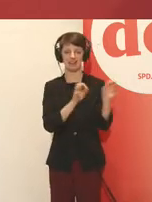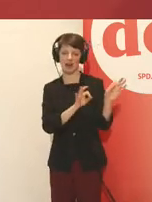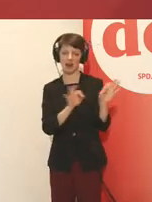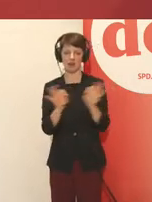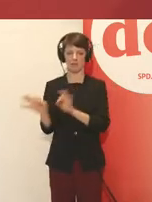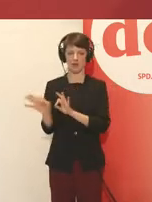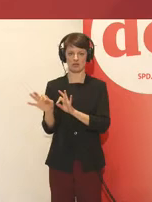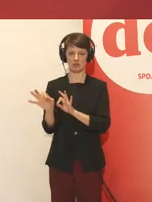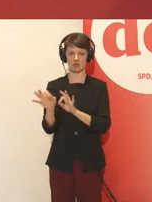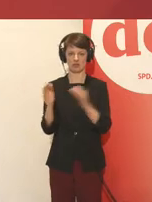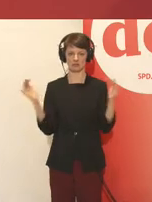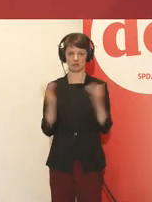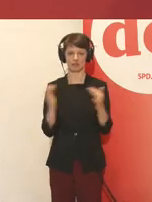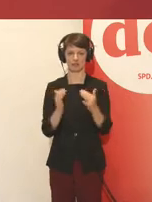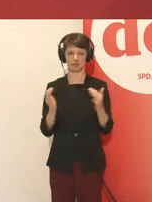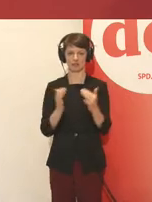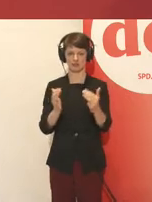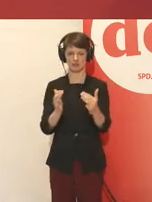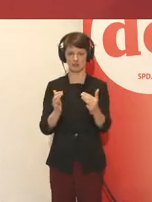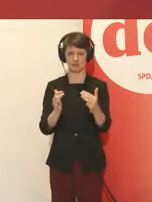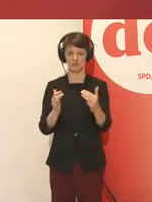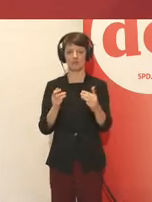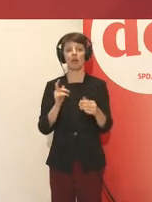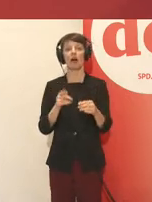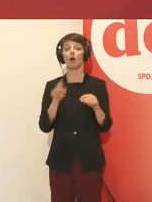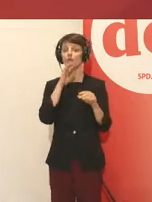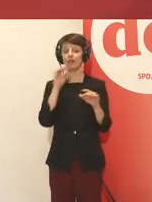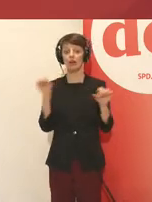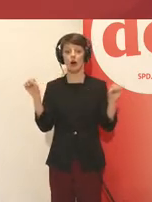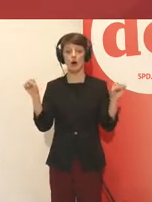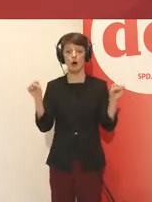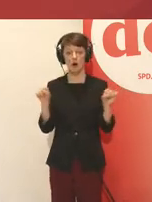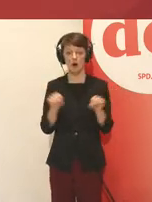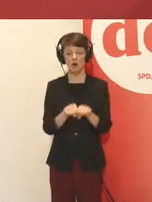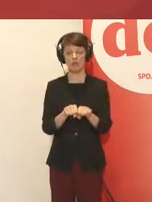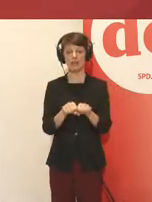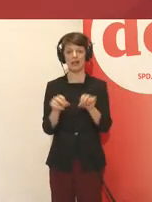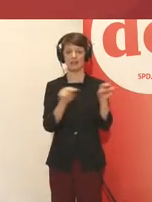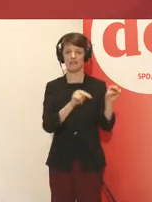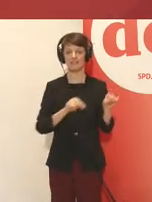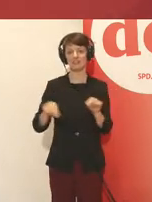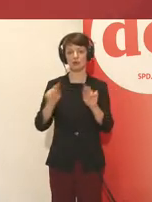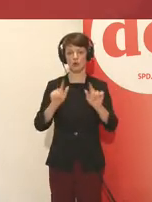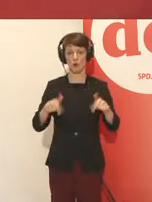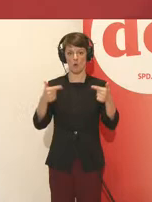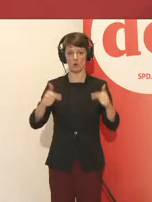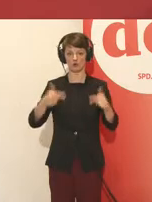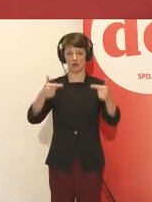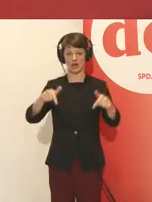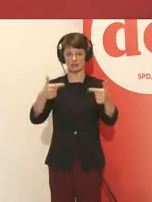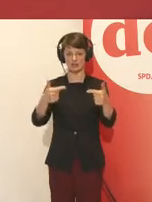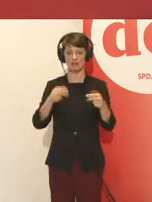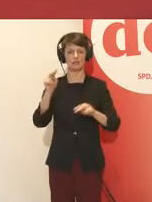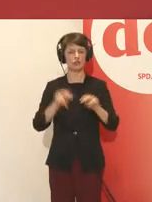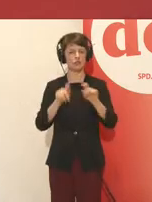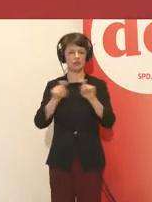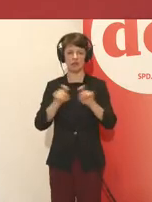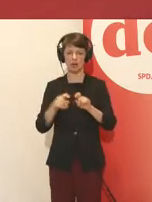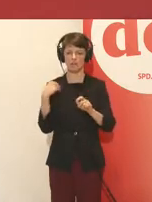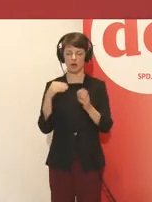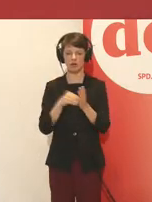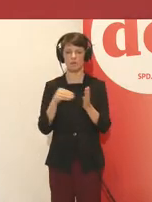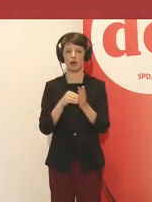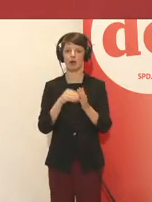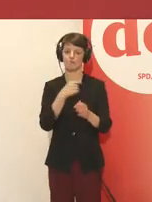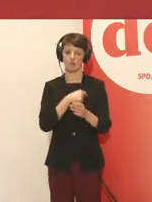und wir hatten eine ganze reihe auch von online-video schalten mit den unterschiedlichen ebenen der